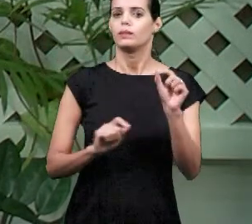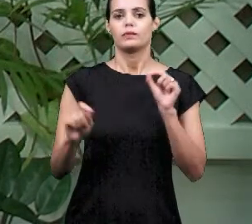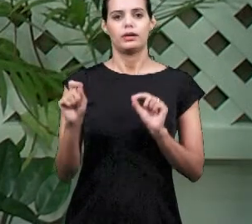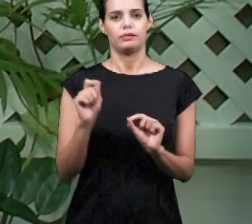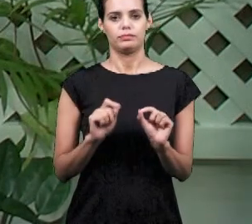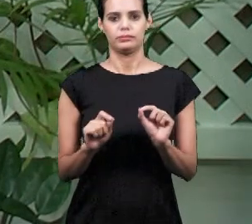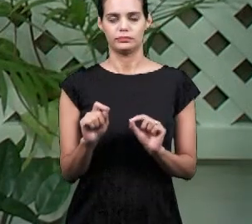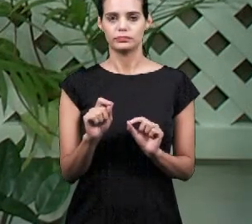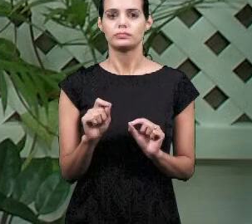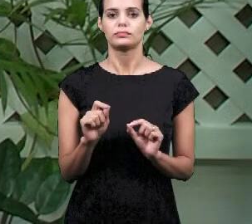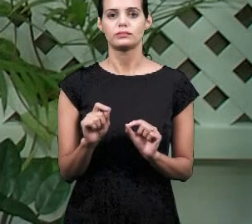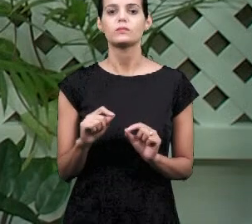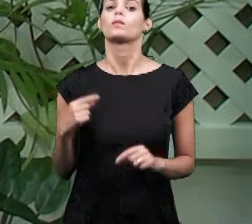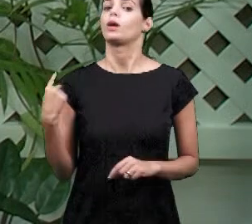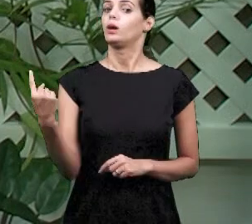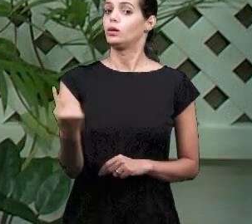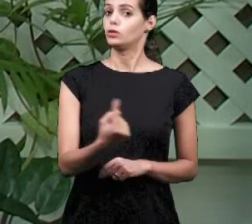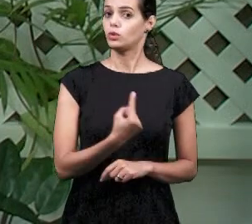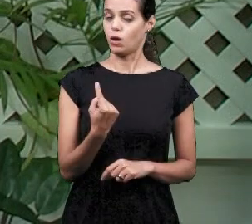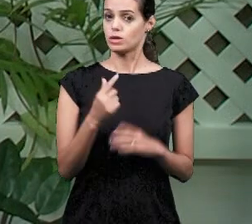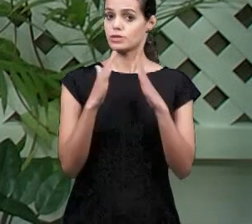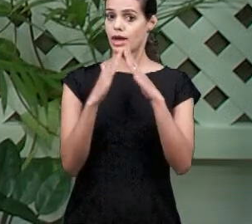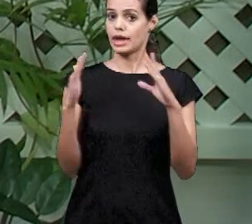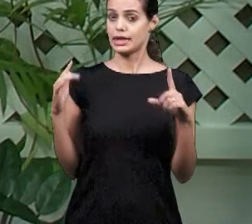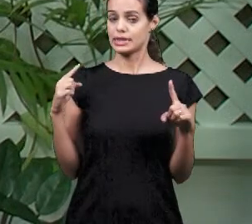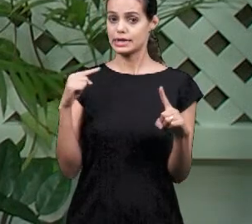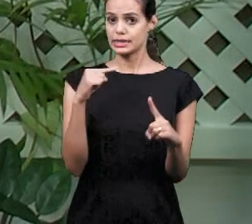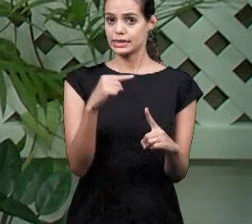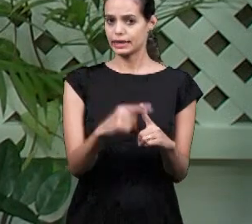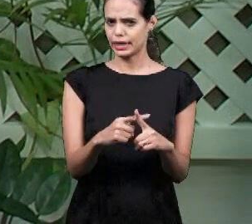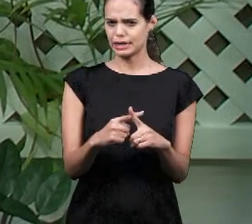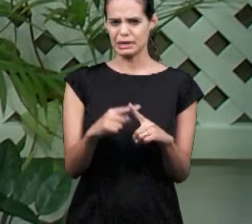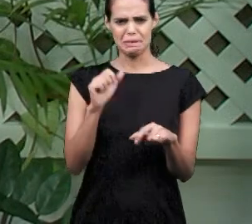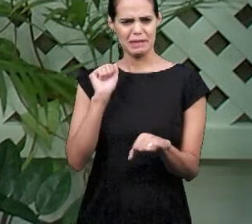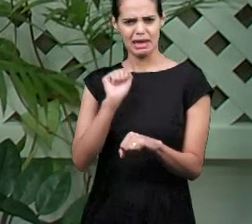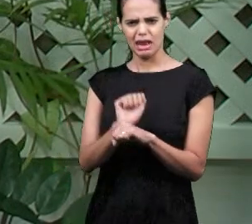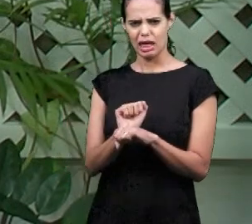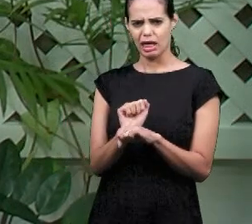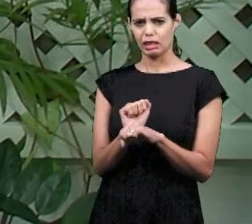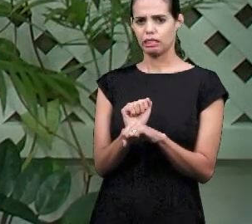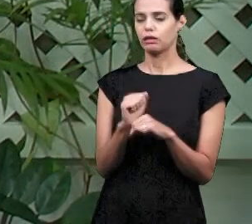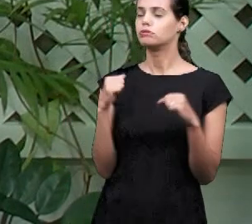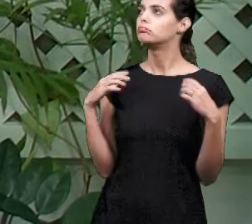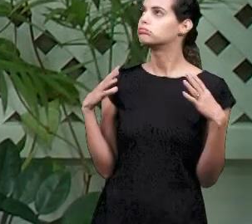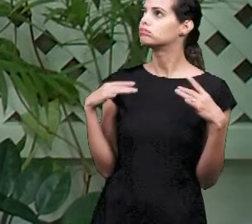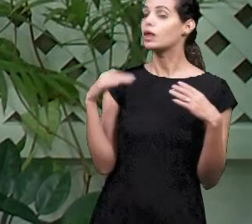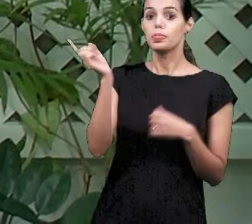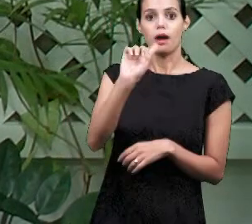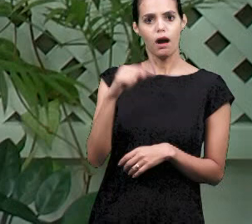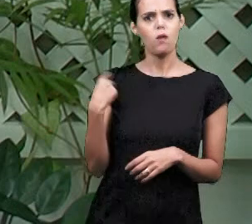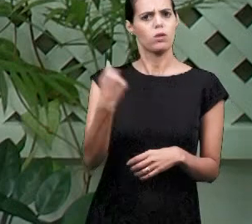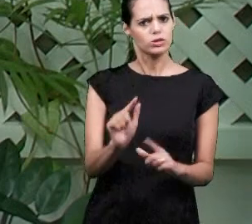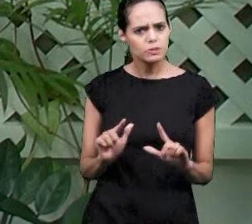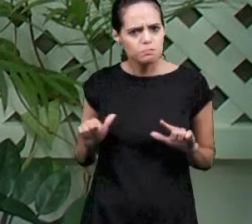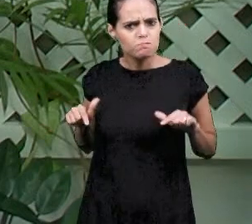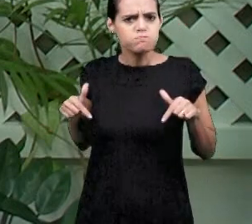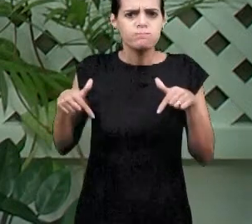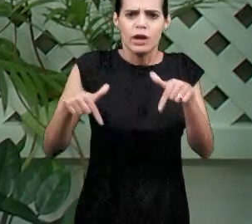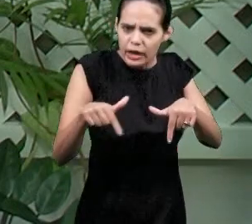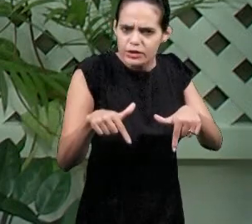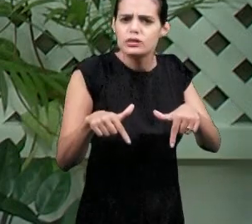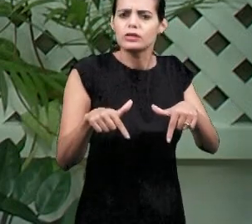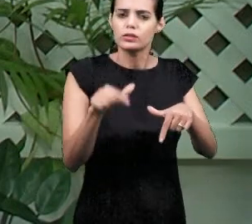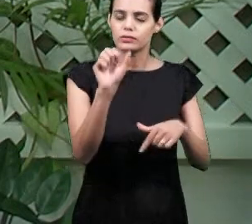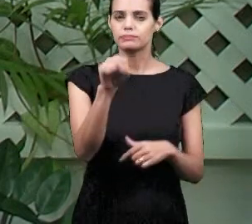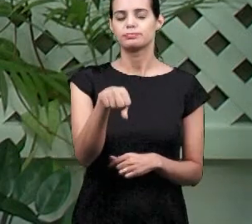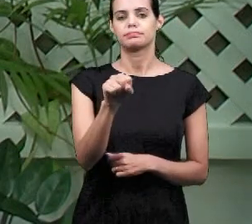est engagée matin, l'après-midi, nuit, en traitant ce genre de choses, les besoins,